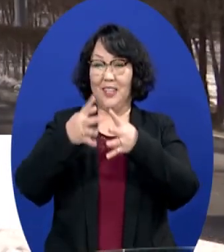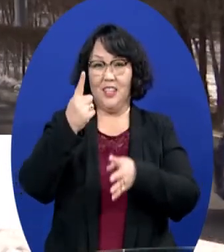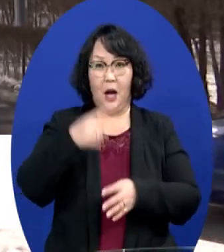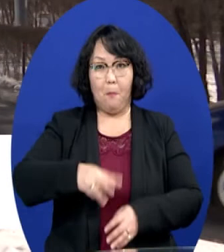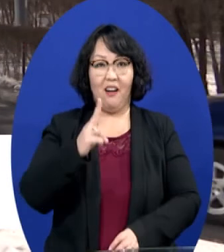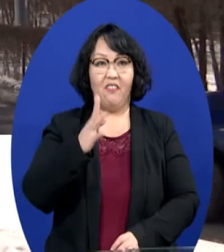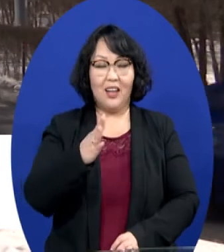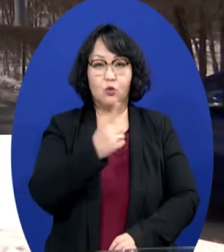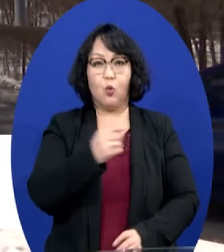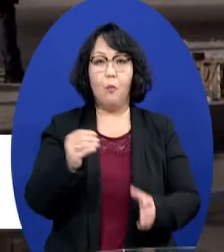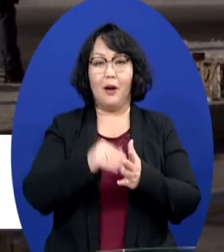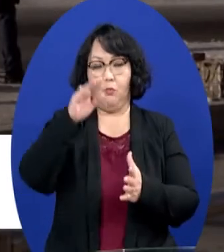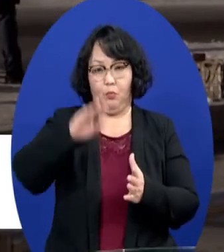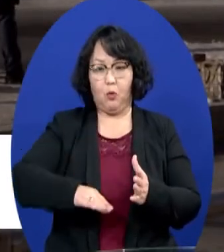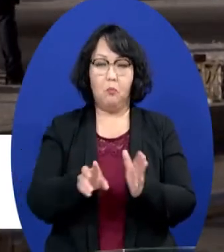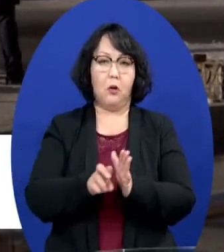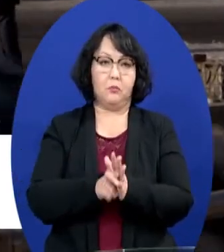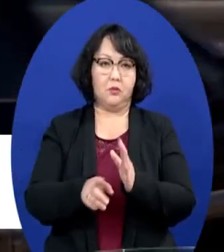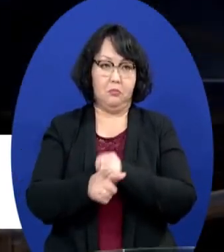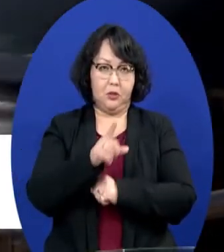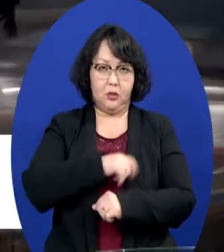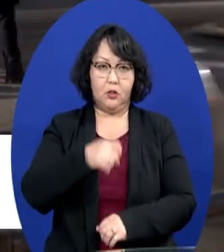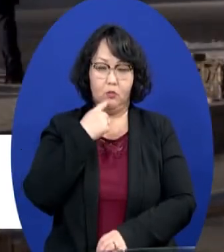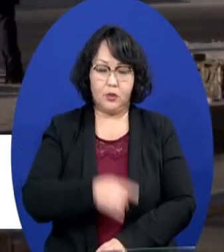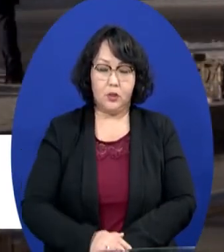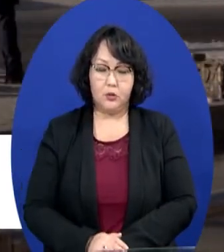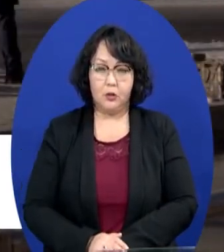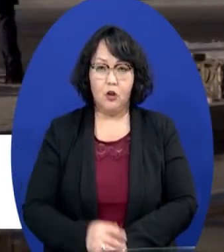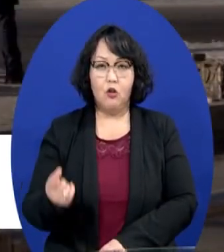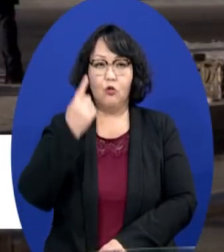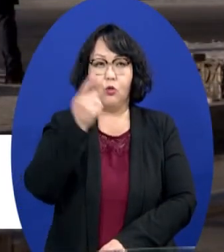100 орчим мянган төгрөгөөр буурах боломжтойг шинжээч хэлж байна. Харин өндөр хүүн